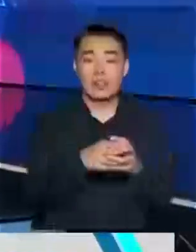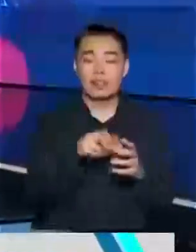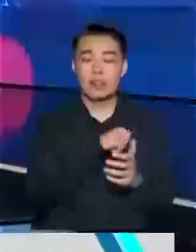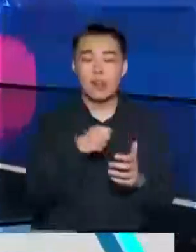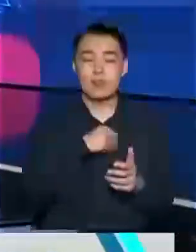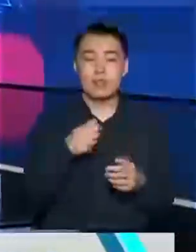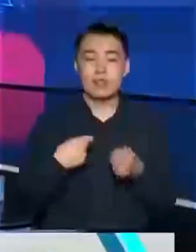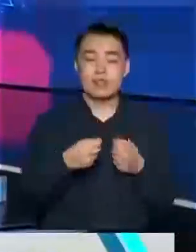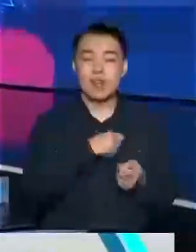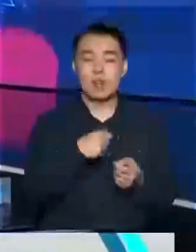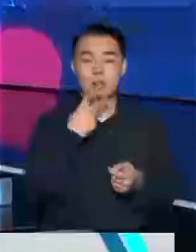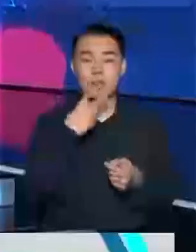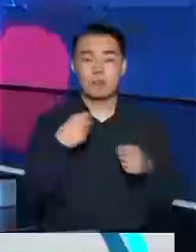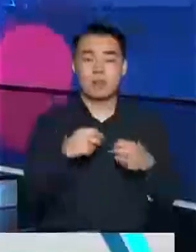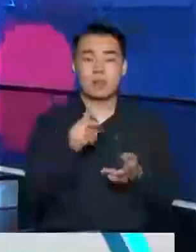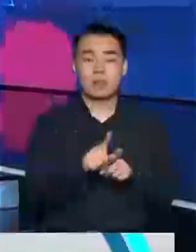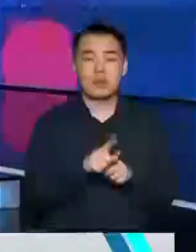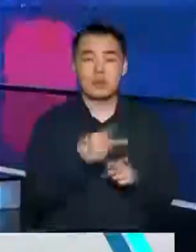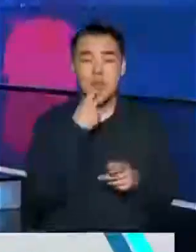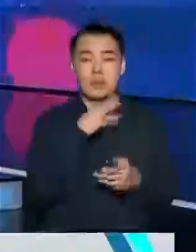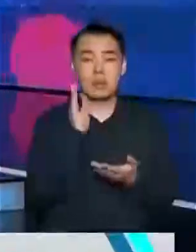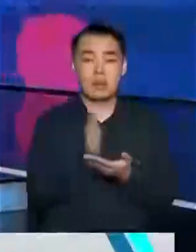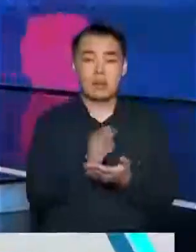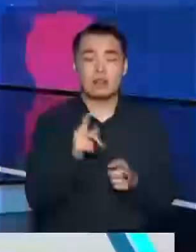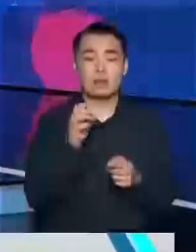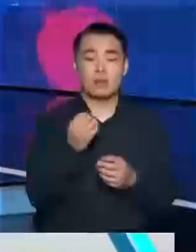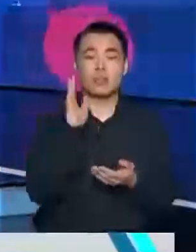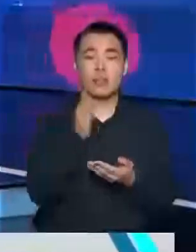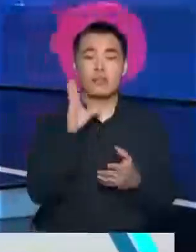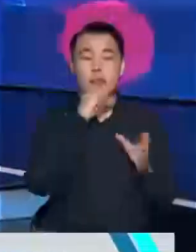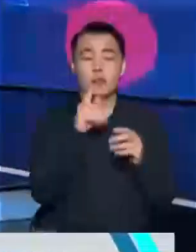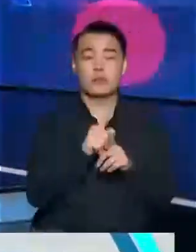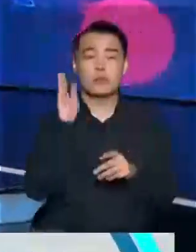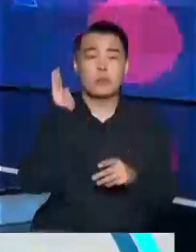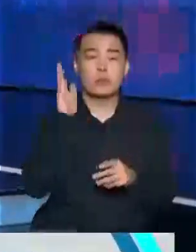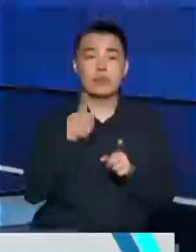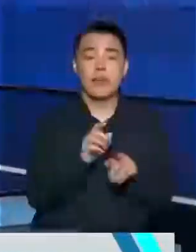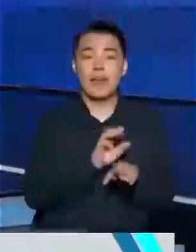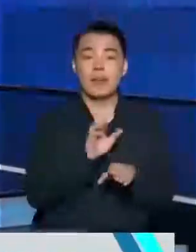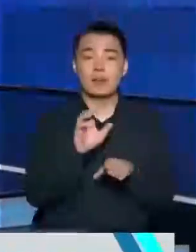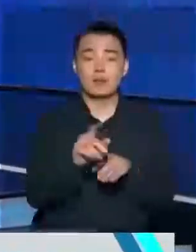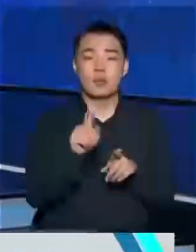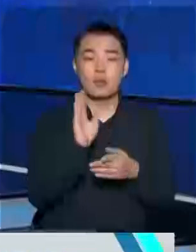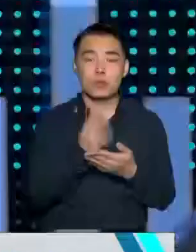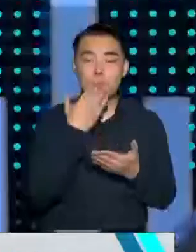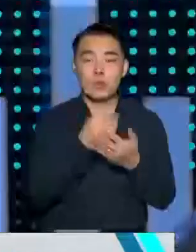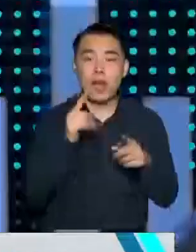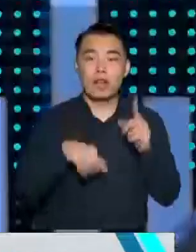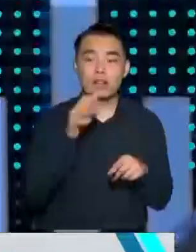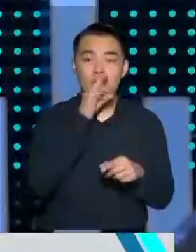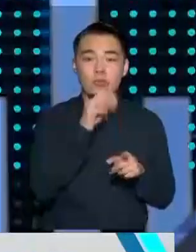является привлекательным. Кроме того, у нас есть возможность дальнейшего экспорта нашего товара в